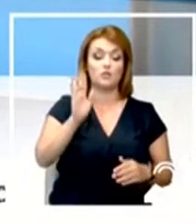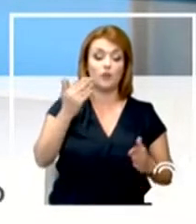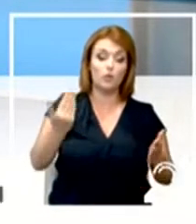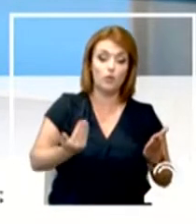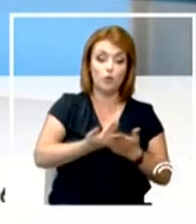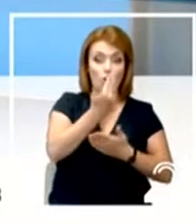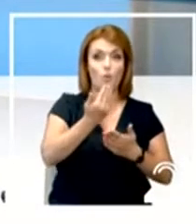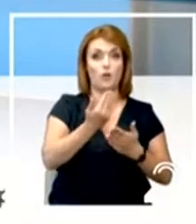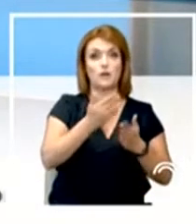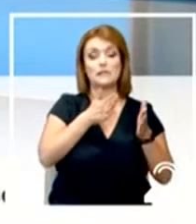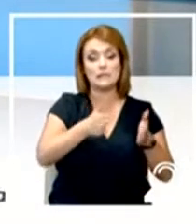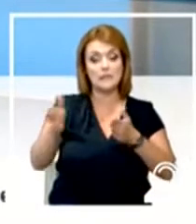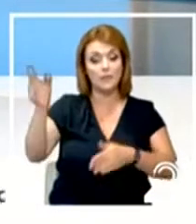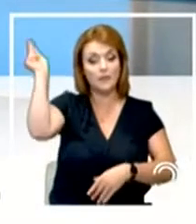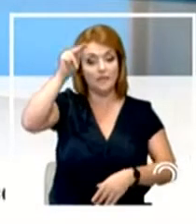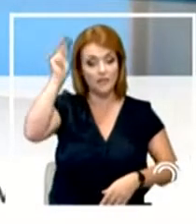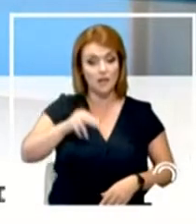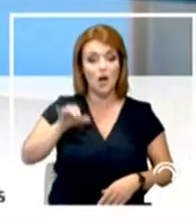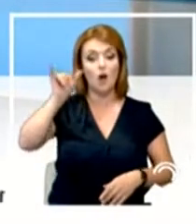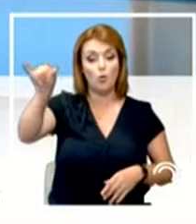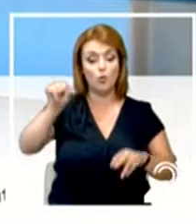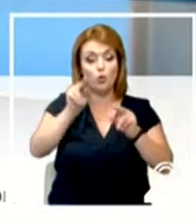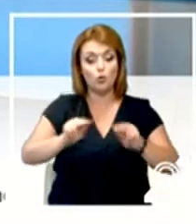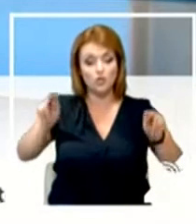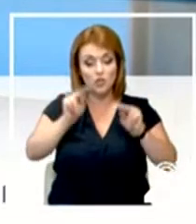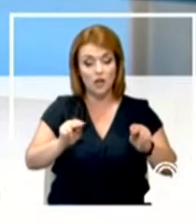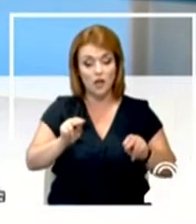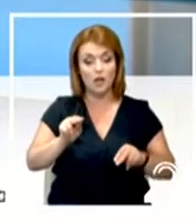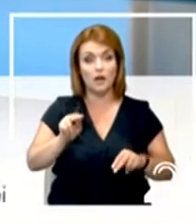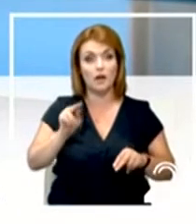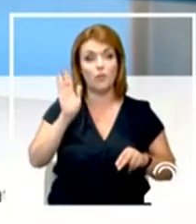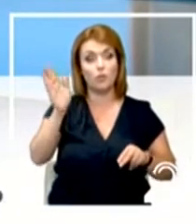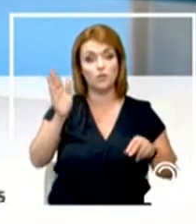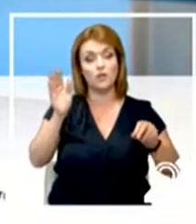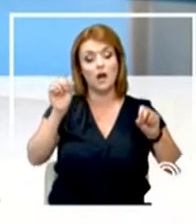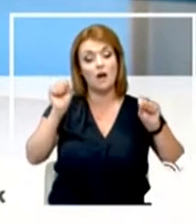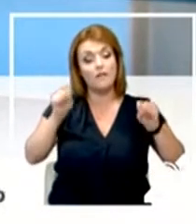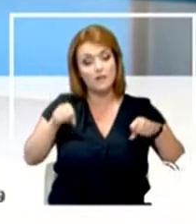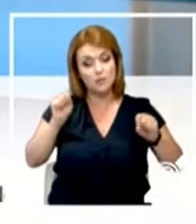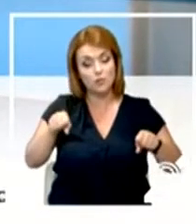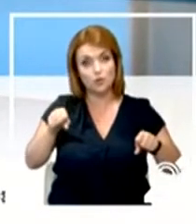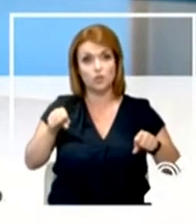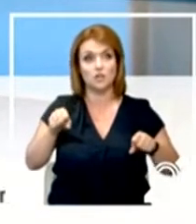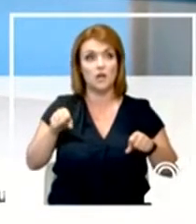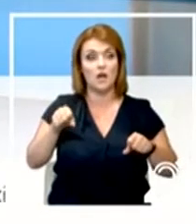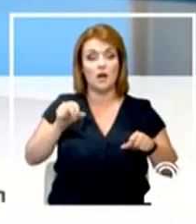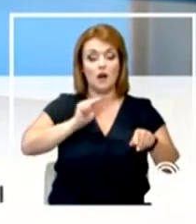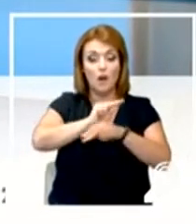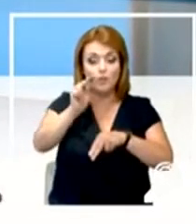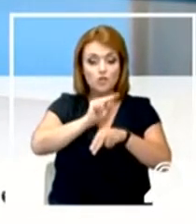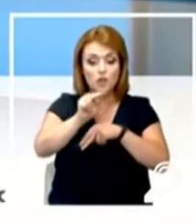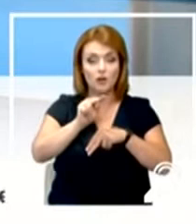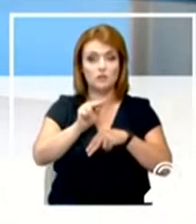din societate. Profesorii vor avea sarcina să-și ajusteze practicile de predare la cele europene,